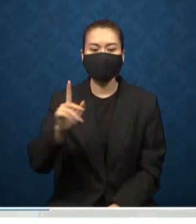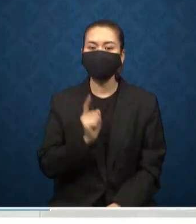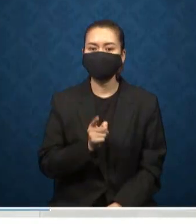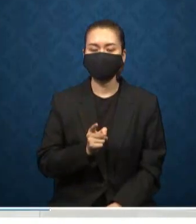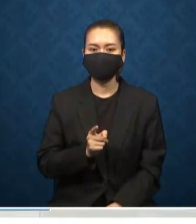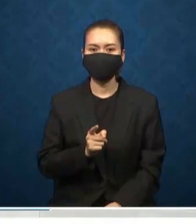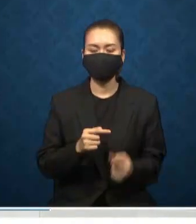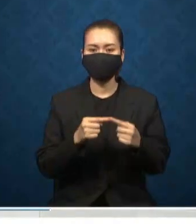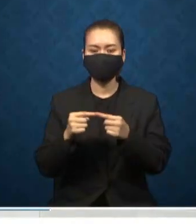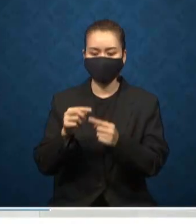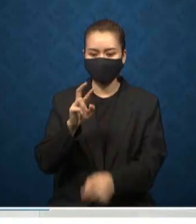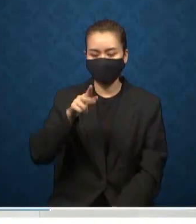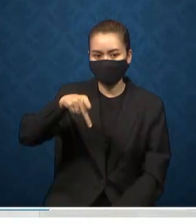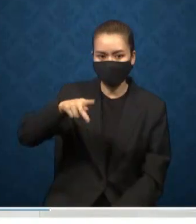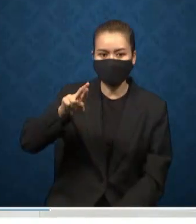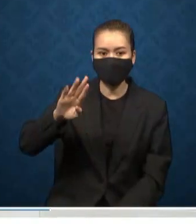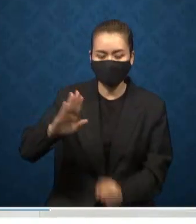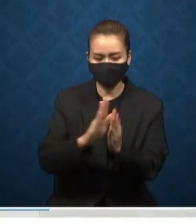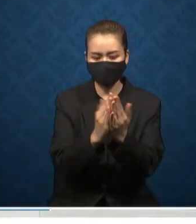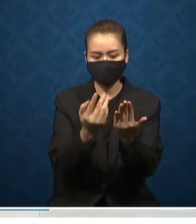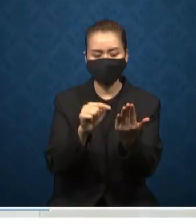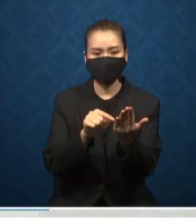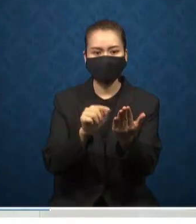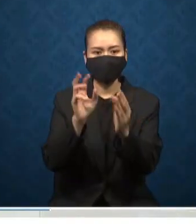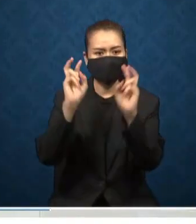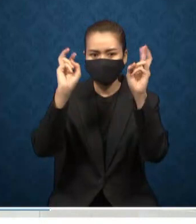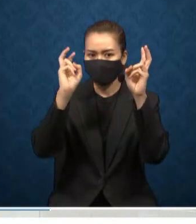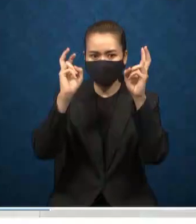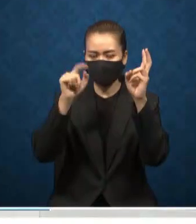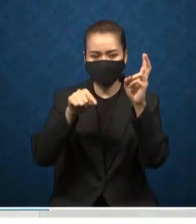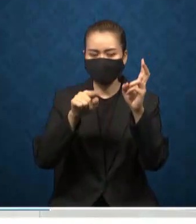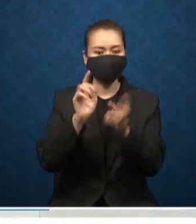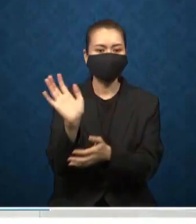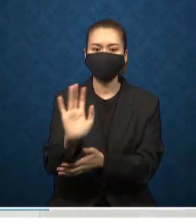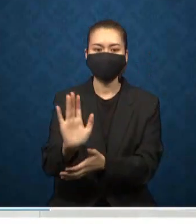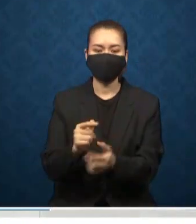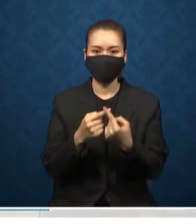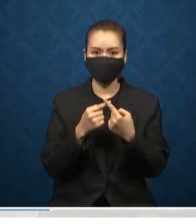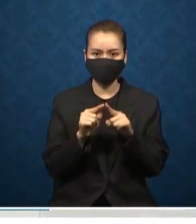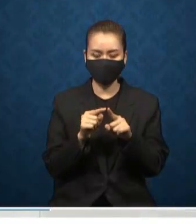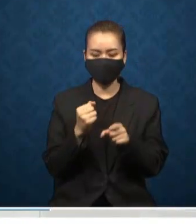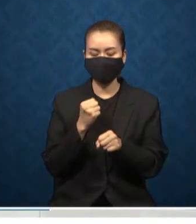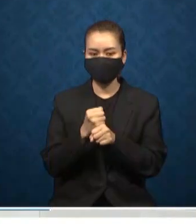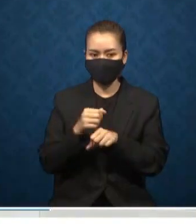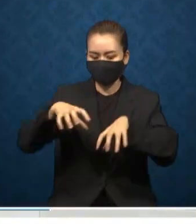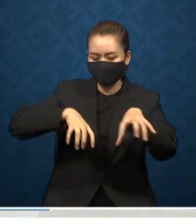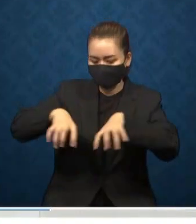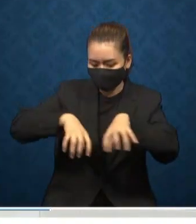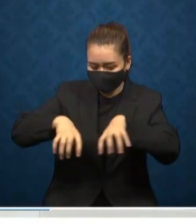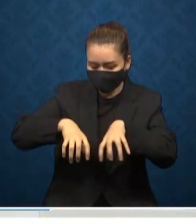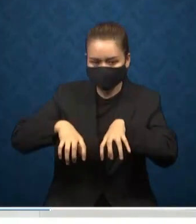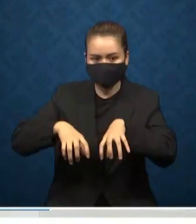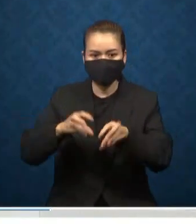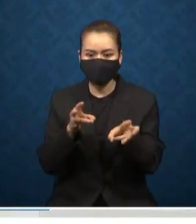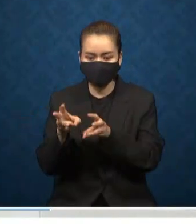าในตัวของพรบนั้นไม่ได้มีประเด็นนะครับแต่อาจจะแต่มันขึ้นอยู่กับการบริหารการจัดการของคณะกรรมการอ้อยน้ำต